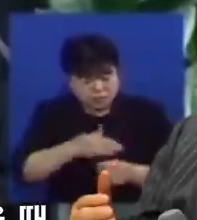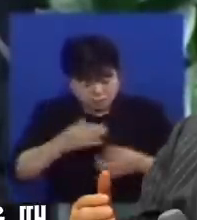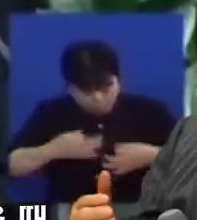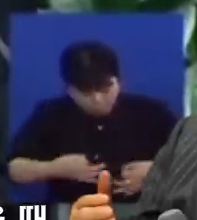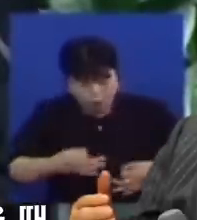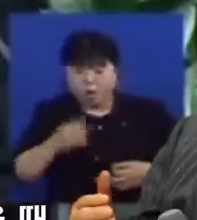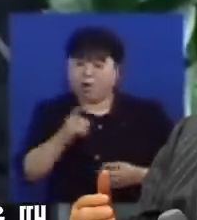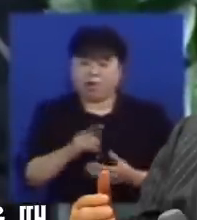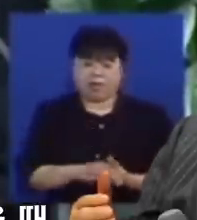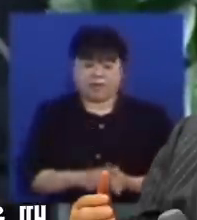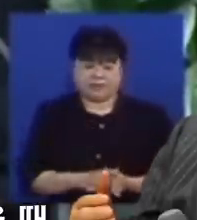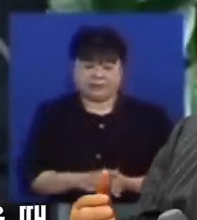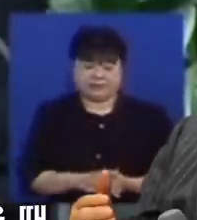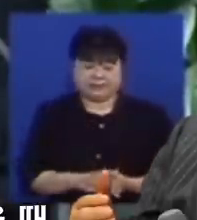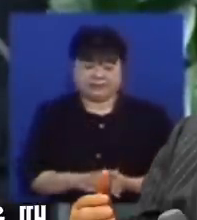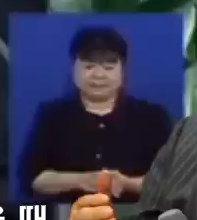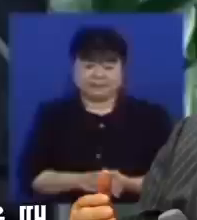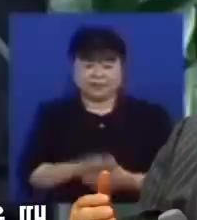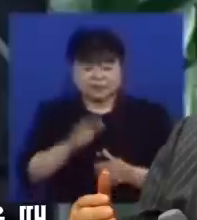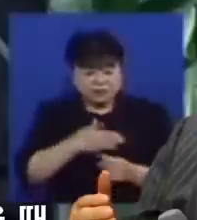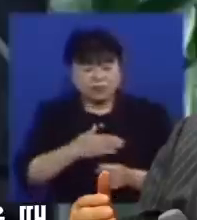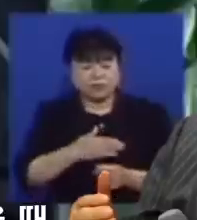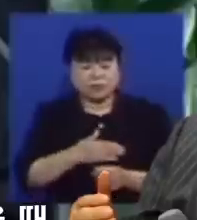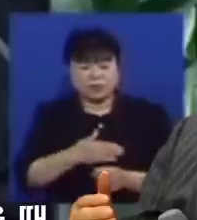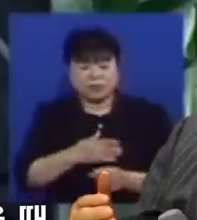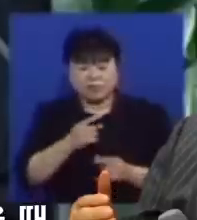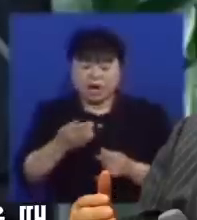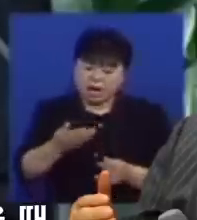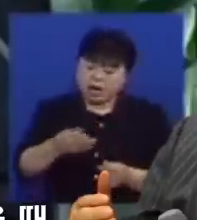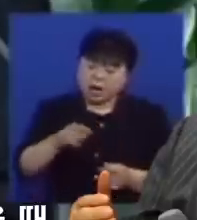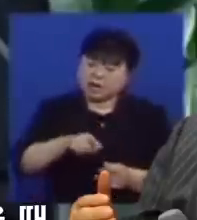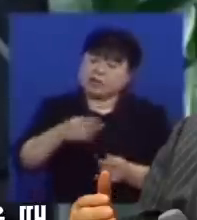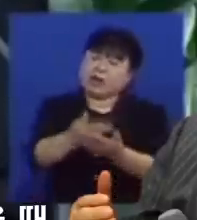잘못했느냐? 내 잘못한 것을 내게 말하라.